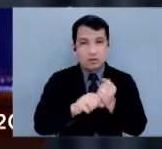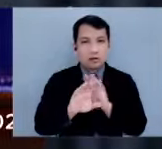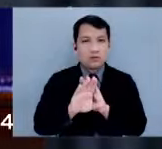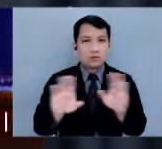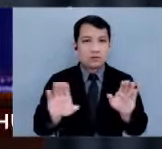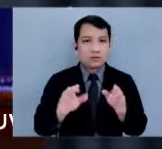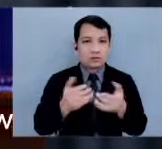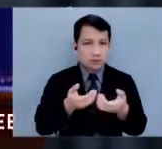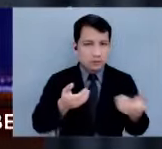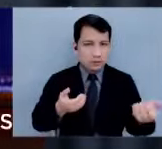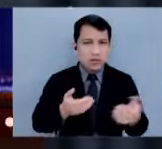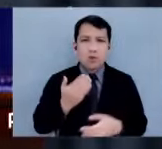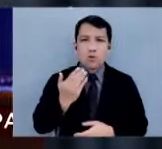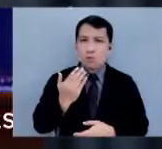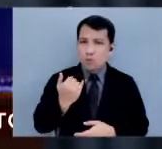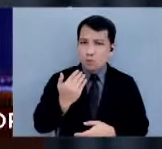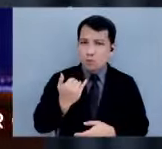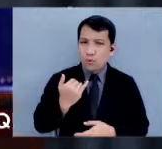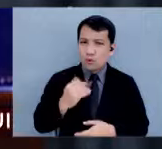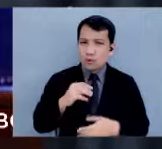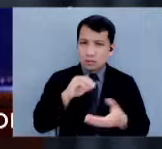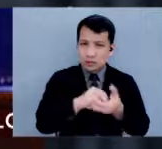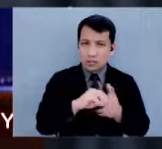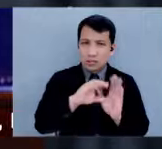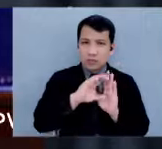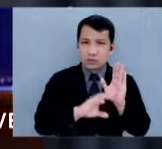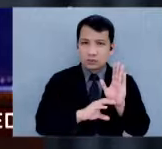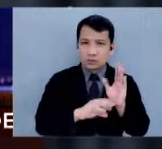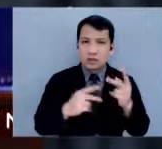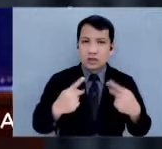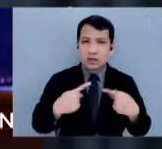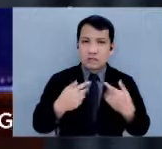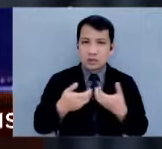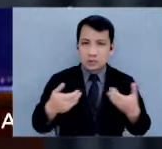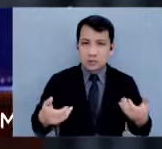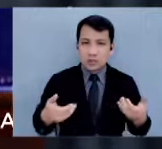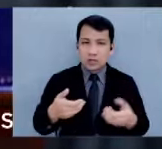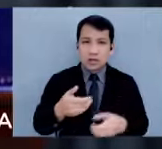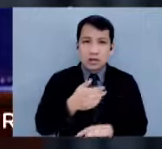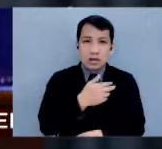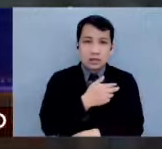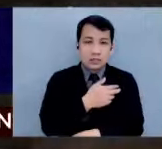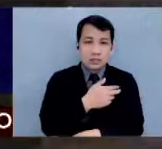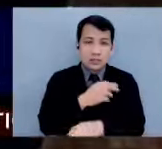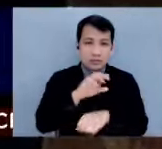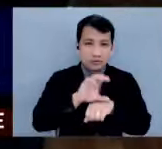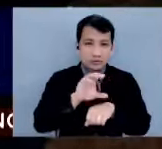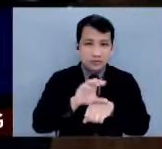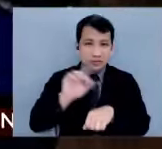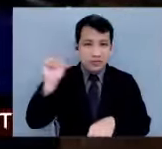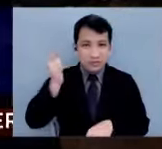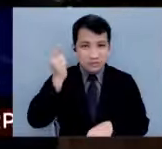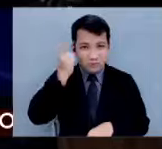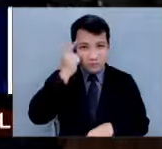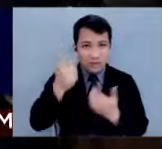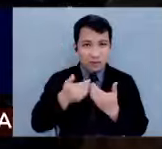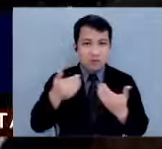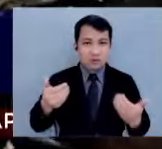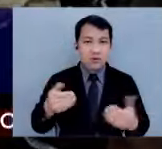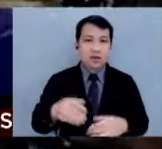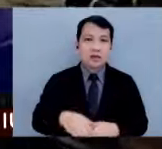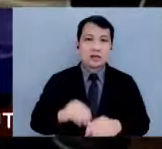yon sapagkat meron tayo sa konstitusyon na paghihiwalay ng religion at ng Estado. Nilinaw naman ni